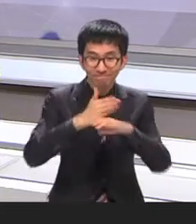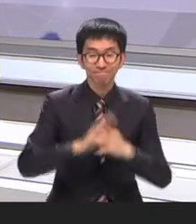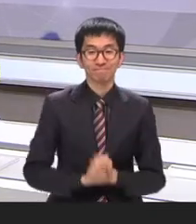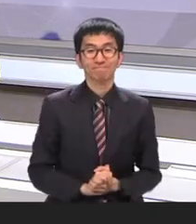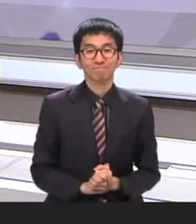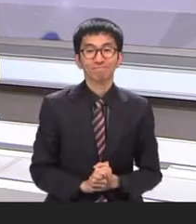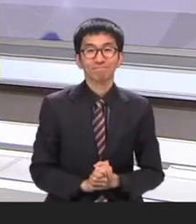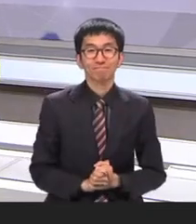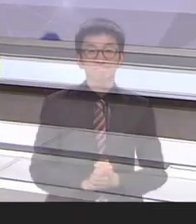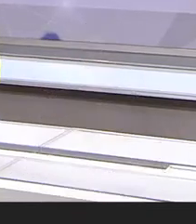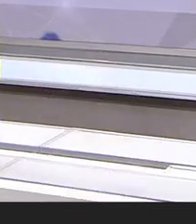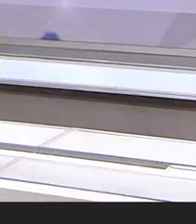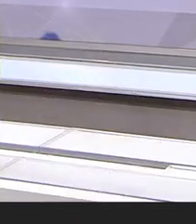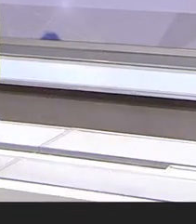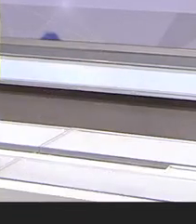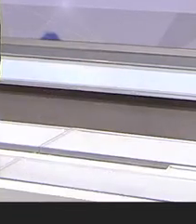감사합니다